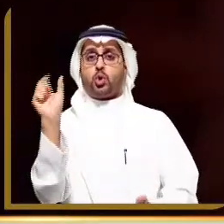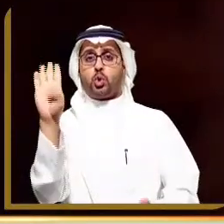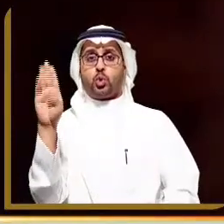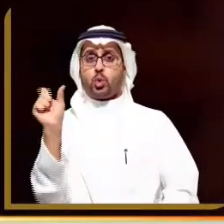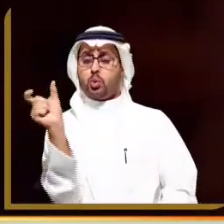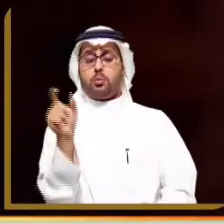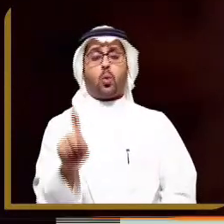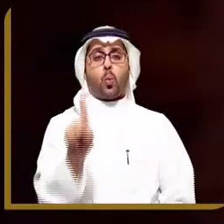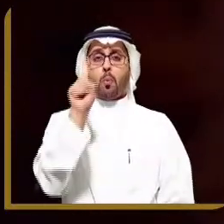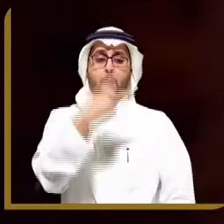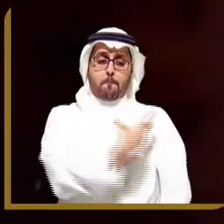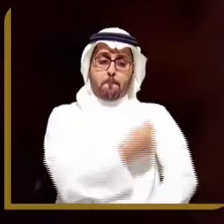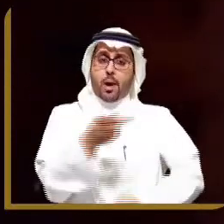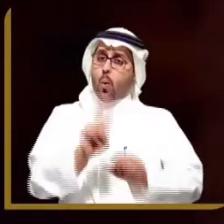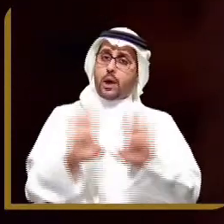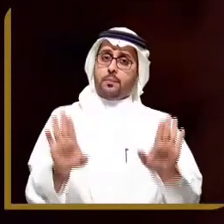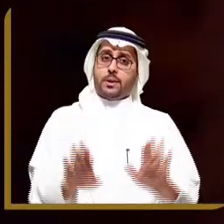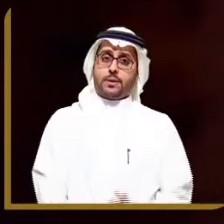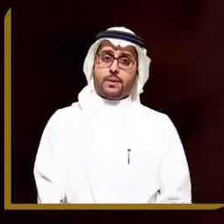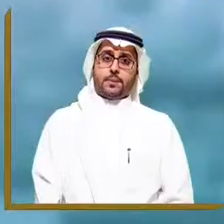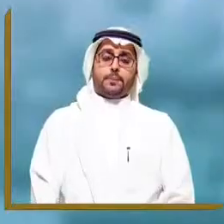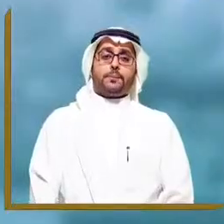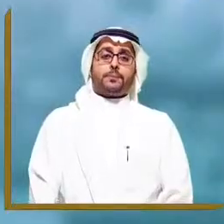الطارئة للقاحات.